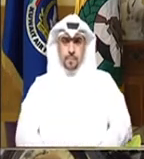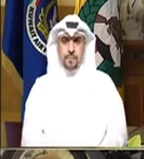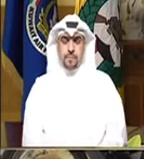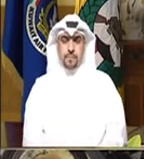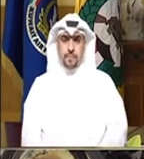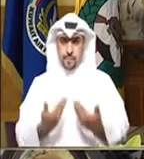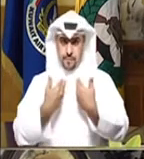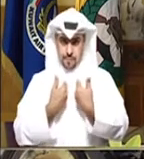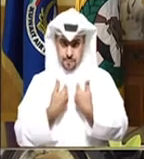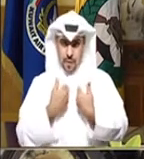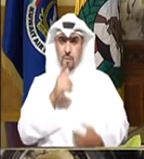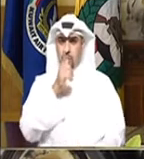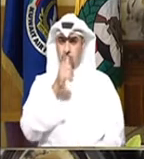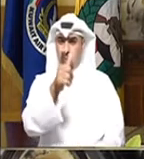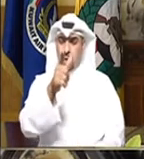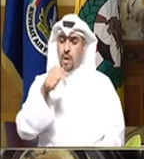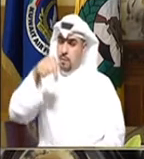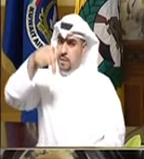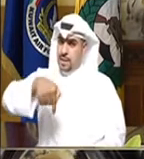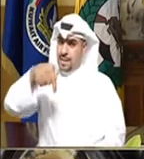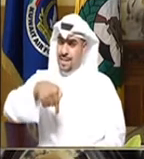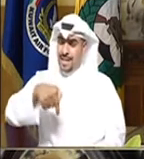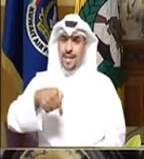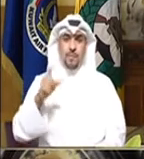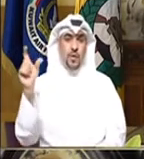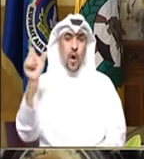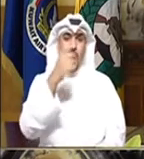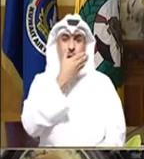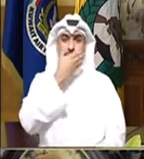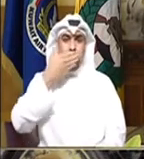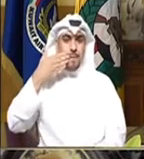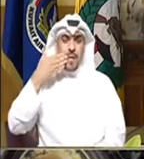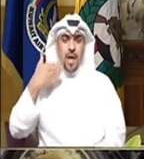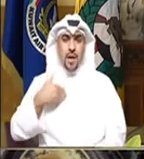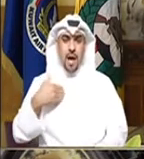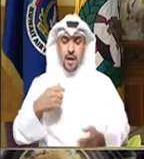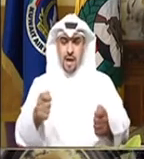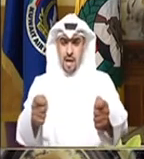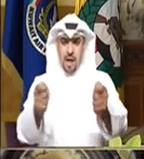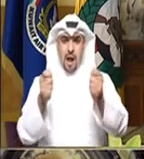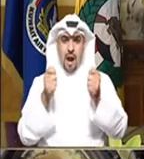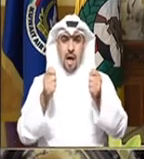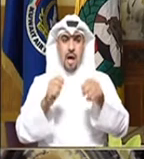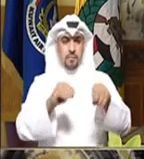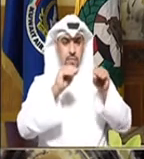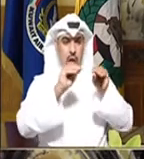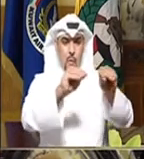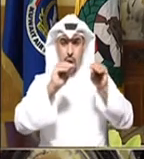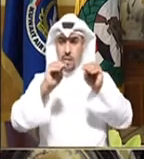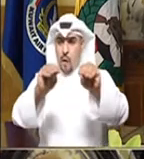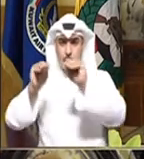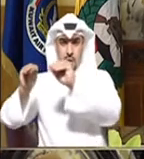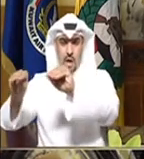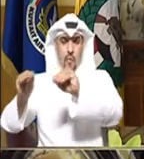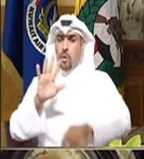إنني أجدها فرصة طيبة ومناسبة لدعوة إخواني أعضاء السلطتين